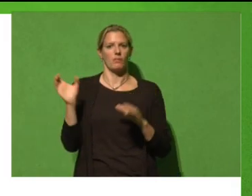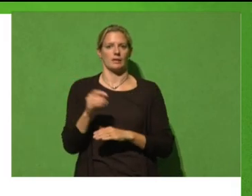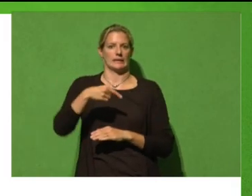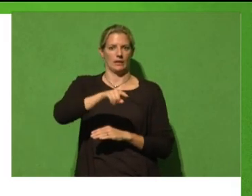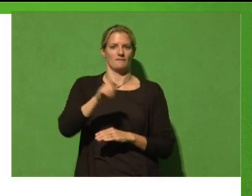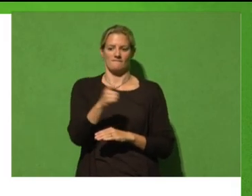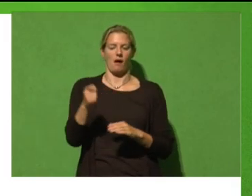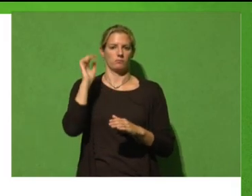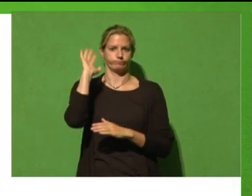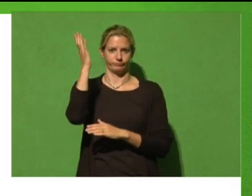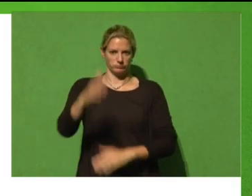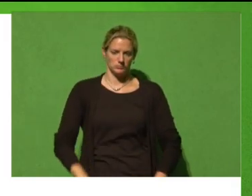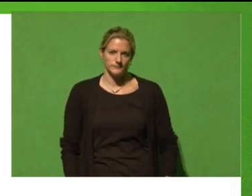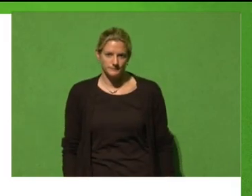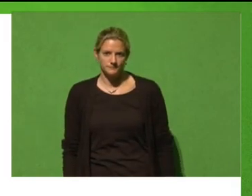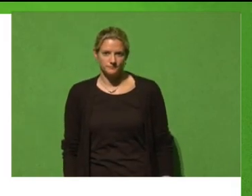Ersatzdelegierte gewählt.